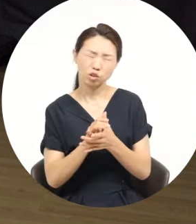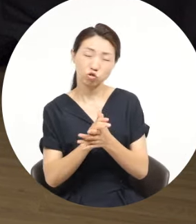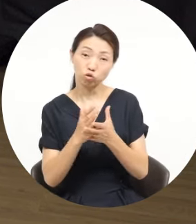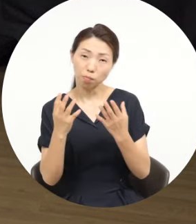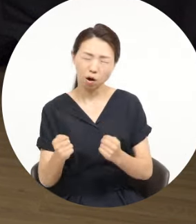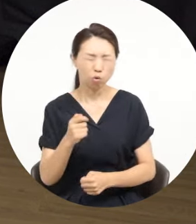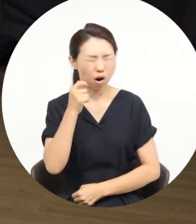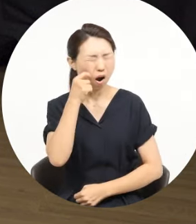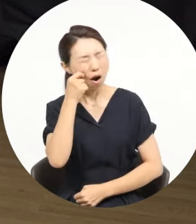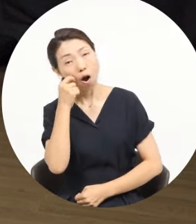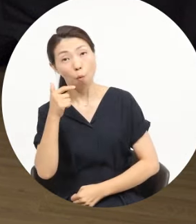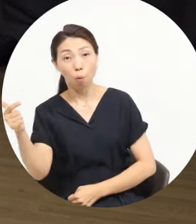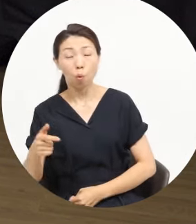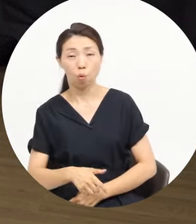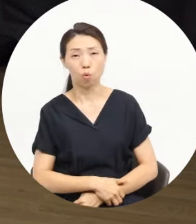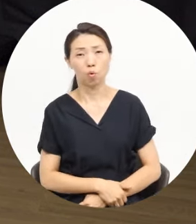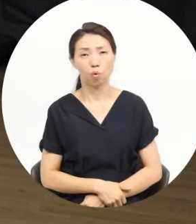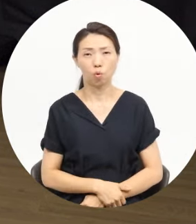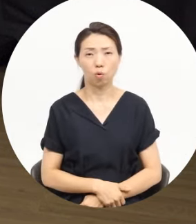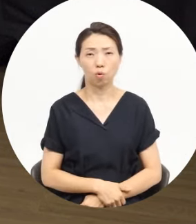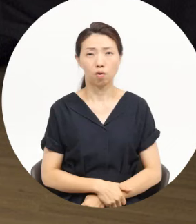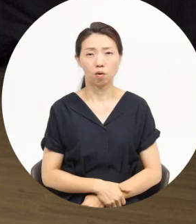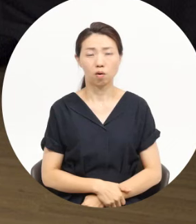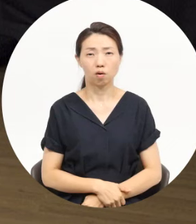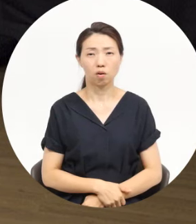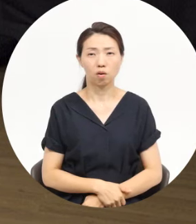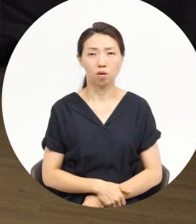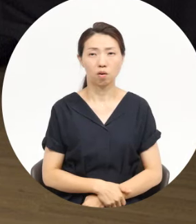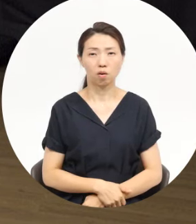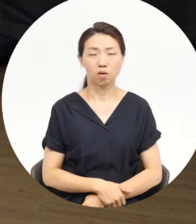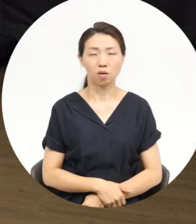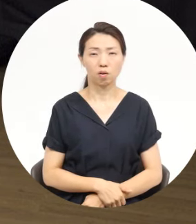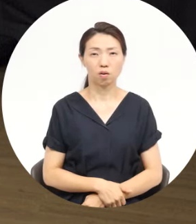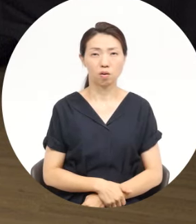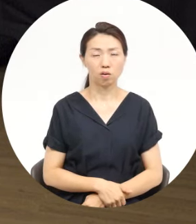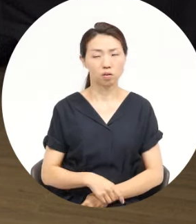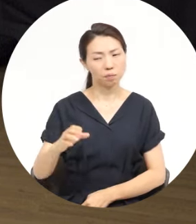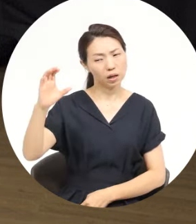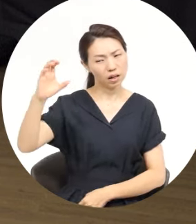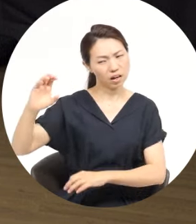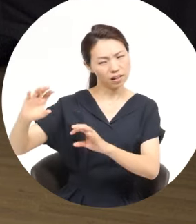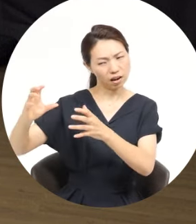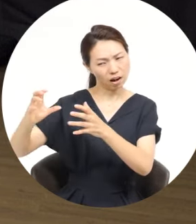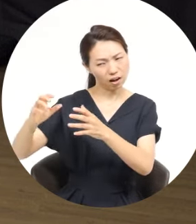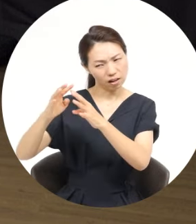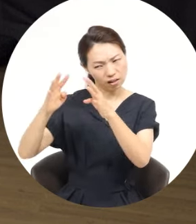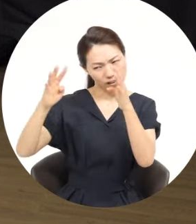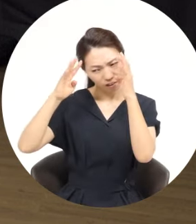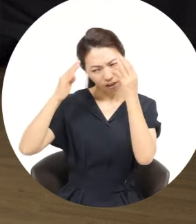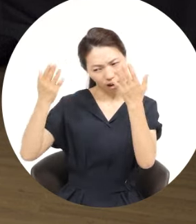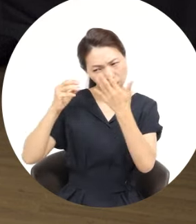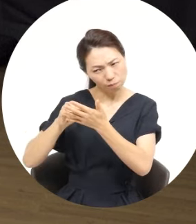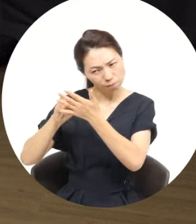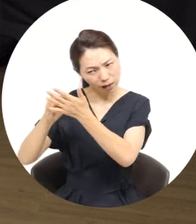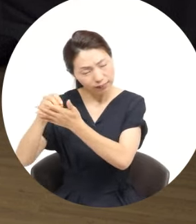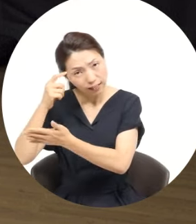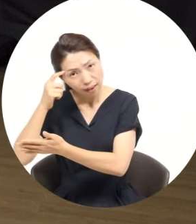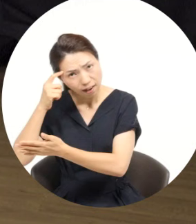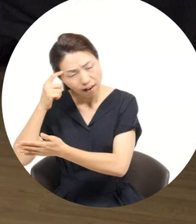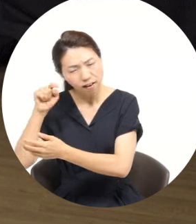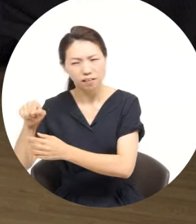친구도 많고 인기가 되게 많았거든요. 그래서 이제 이쪽 대학을 갈까 하다가 너무